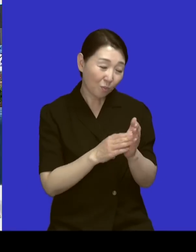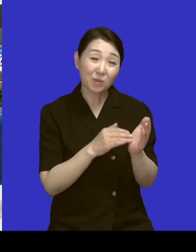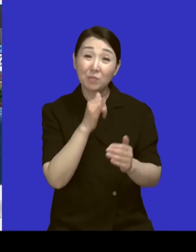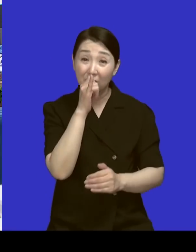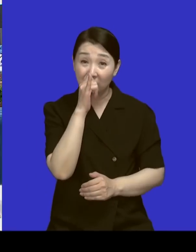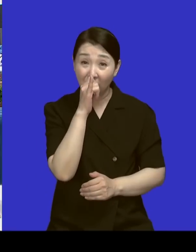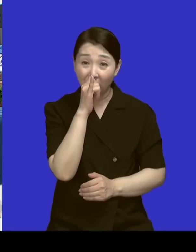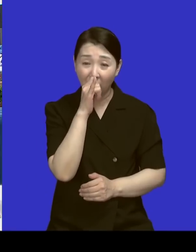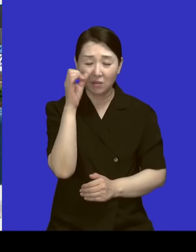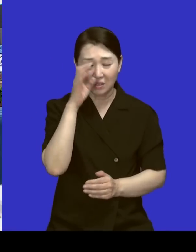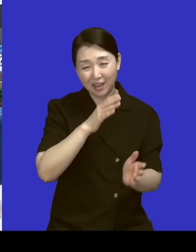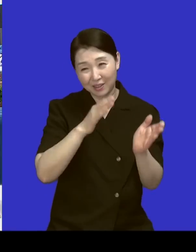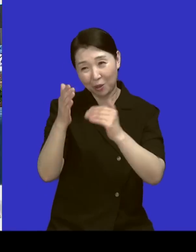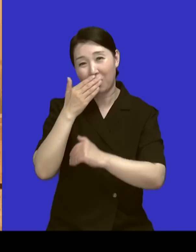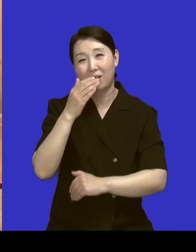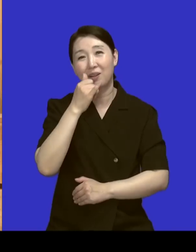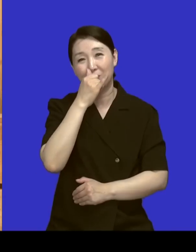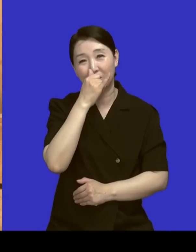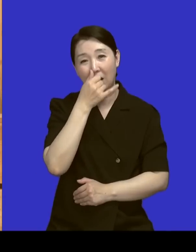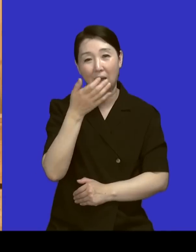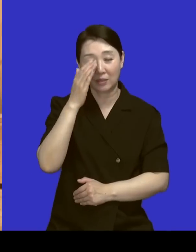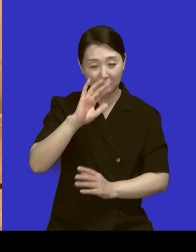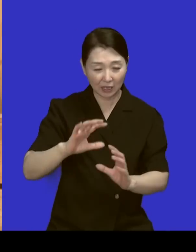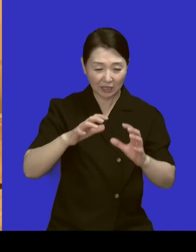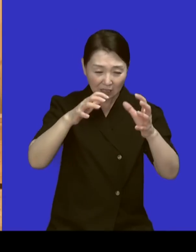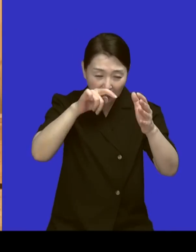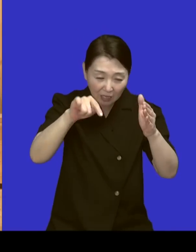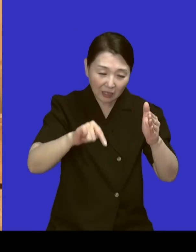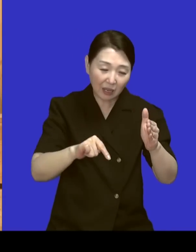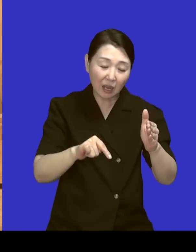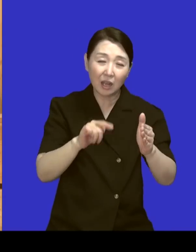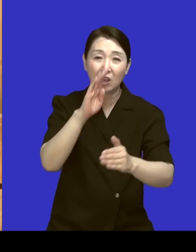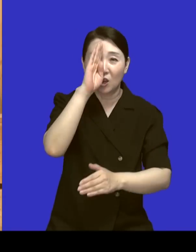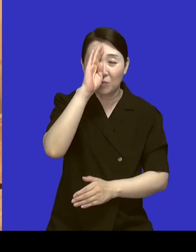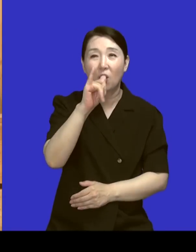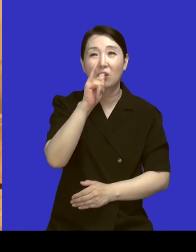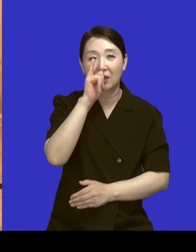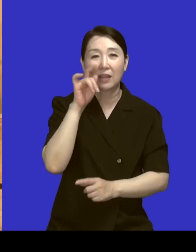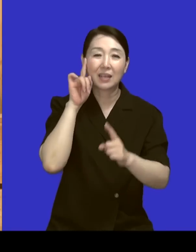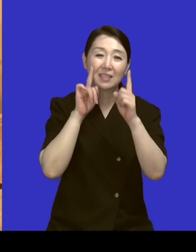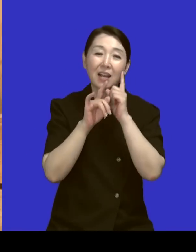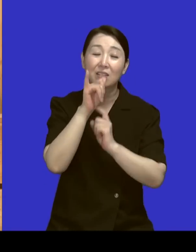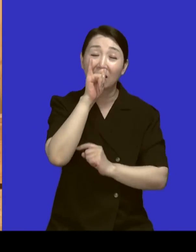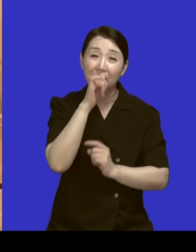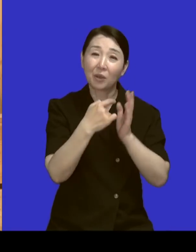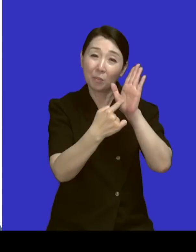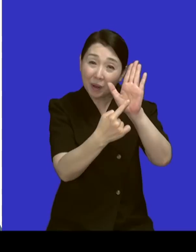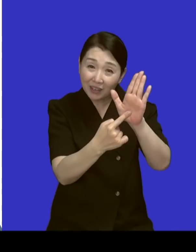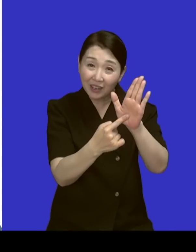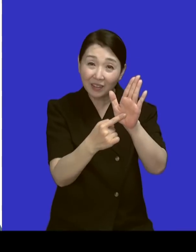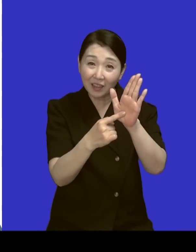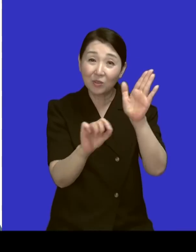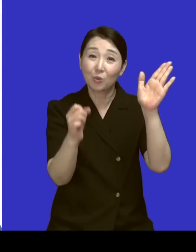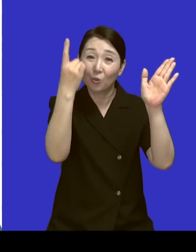때문에 그냥 넘어갈 수도 있는데 세상에 내가 이렇게 아픈 사람이다라고 밝히게 된 계기가 있었을까요?